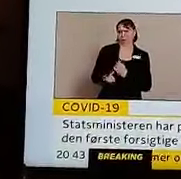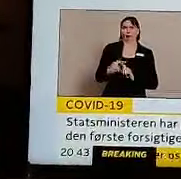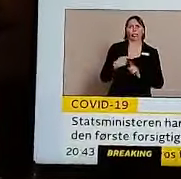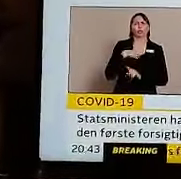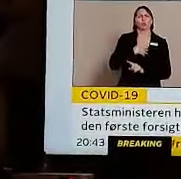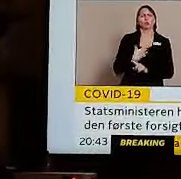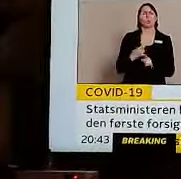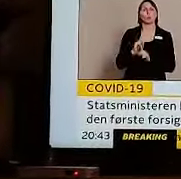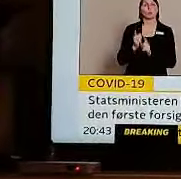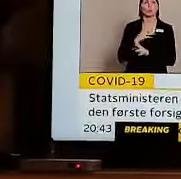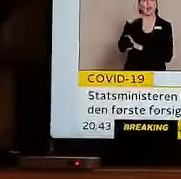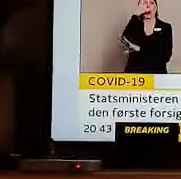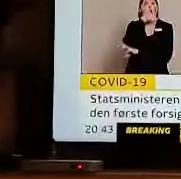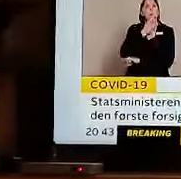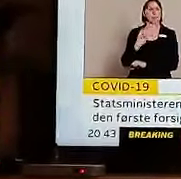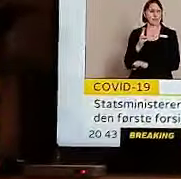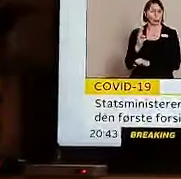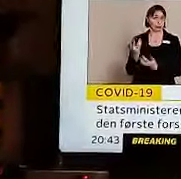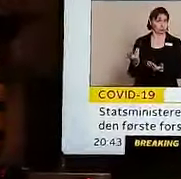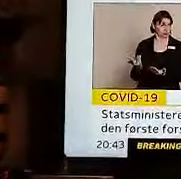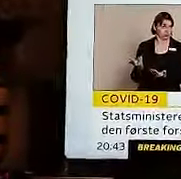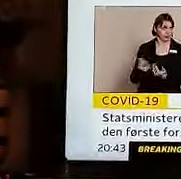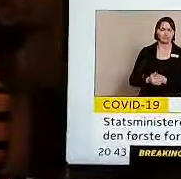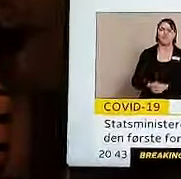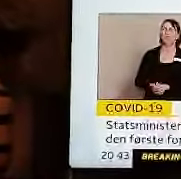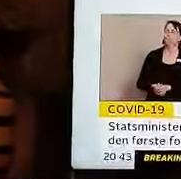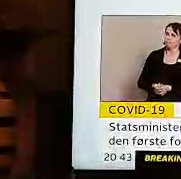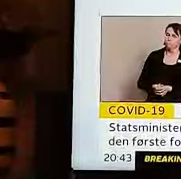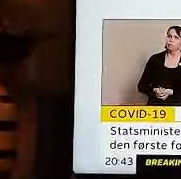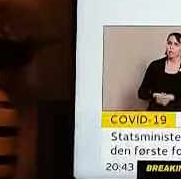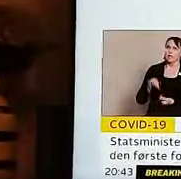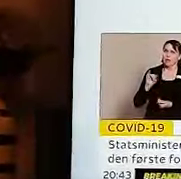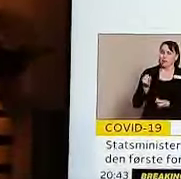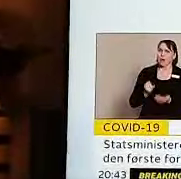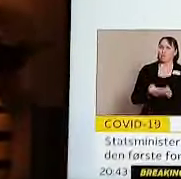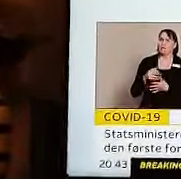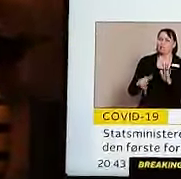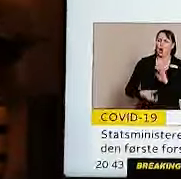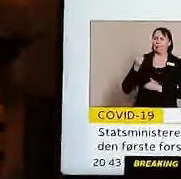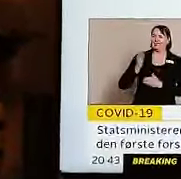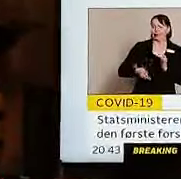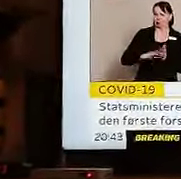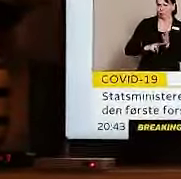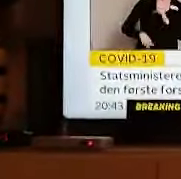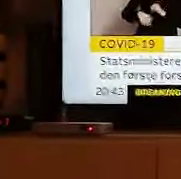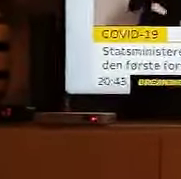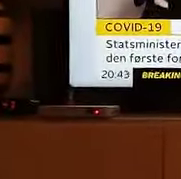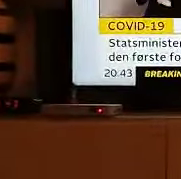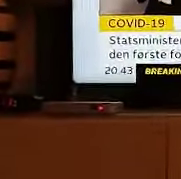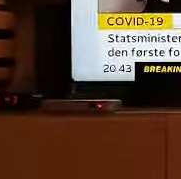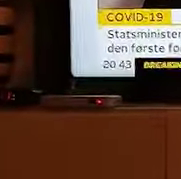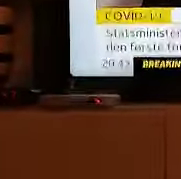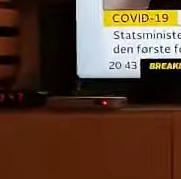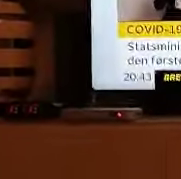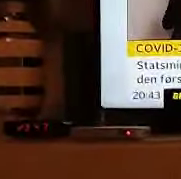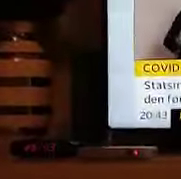måske er syge. هذا الشخص يتكلم عن كيفية يعني عملية إنه هل يعني